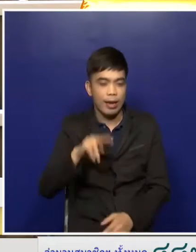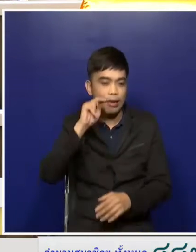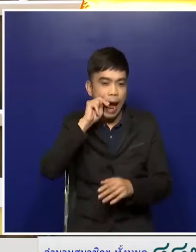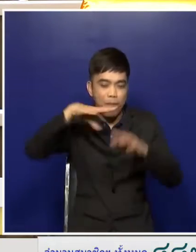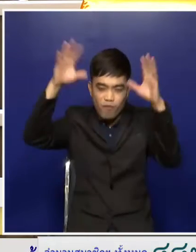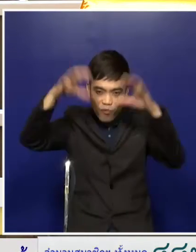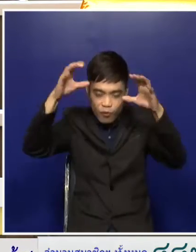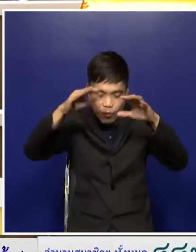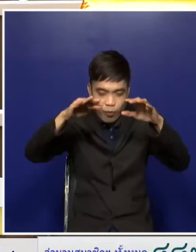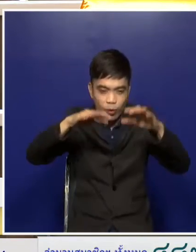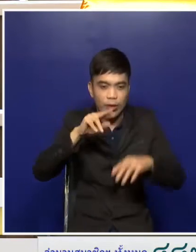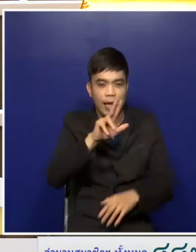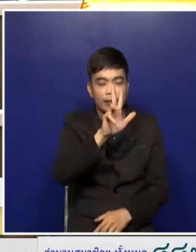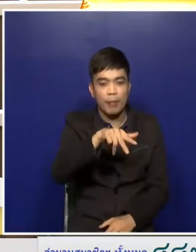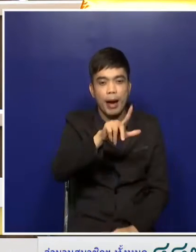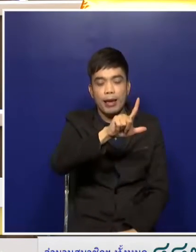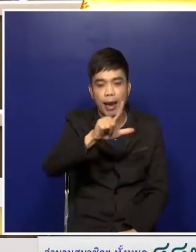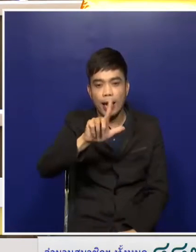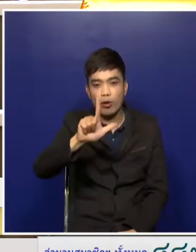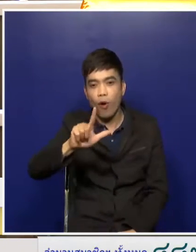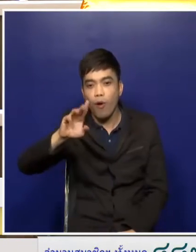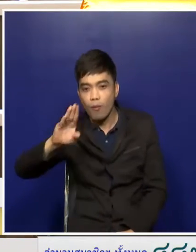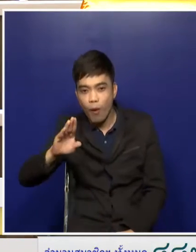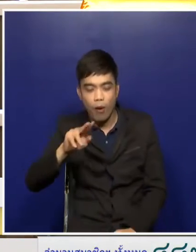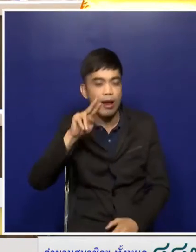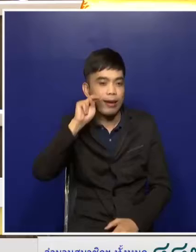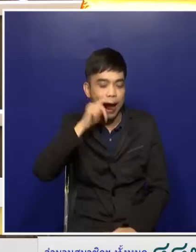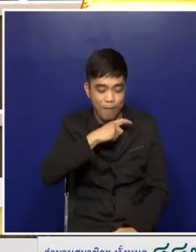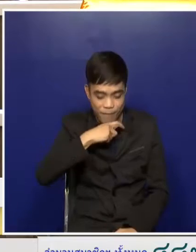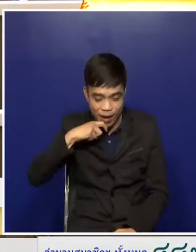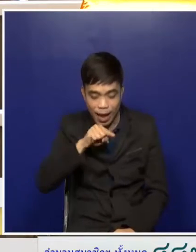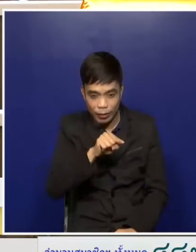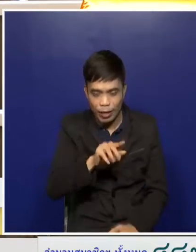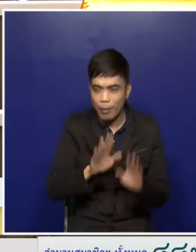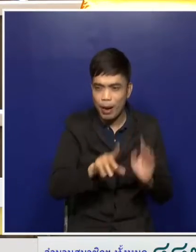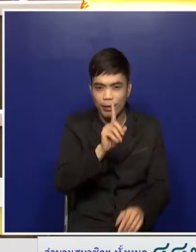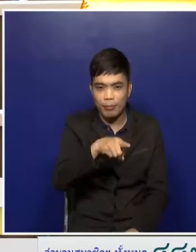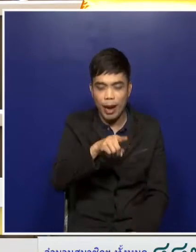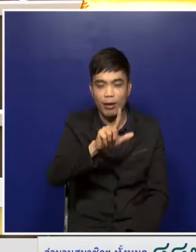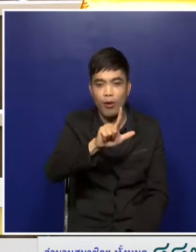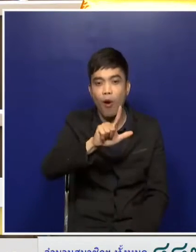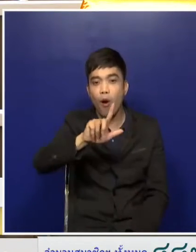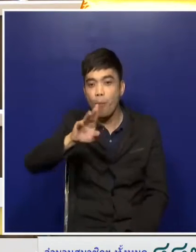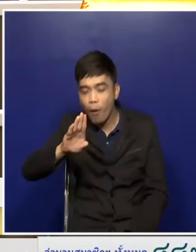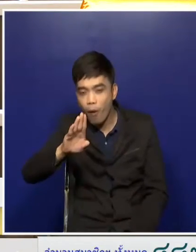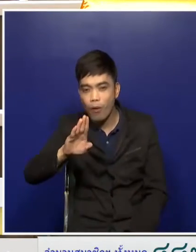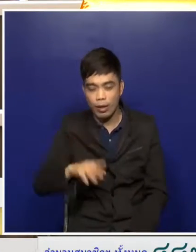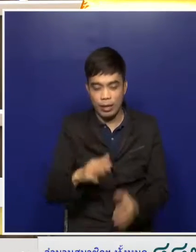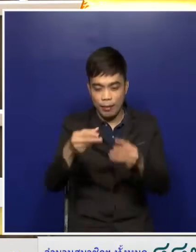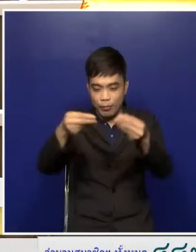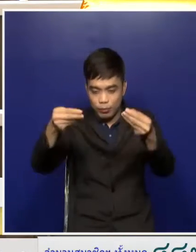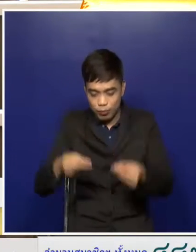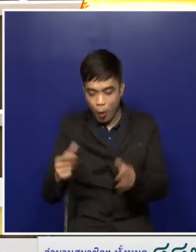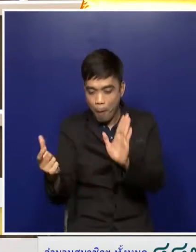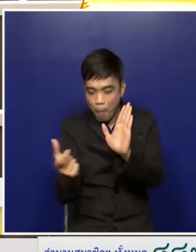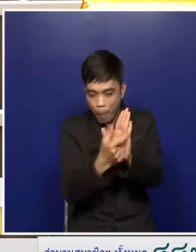หน้าฝนอยู่ที่ประมาณ 3พันล้านลูกบาศก์เมตรปริมาณน้ำท่าในหน้าแล้งอยู่ประมาณ 1พันล้านลูกบาศก์เมตรในรายงานระบุไว้ว่า